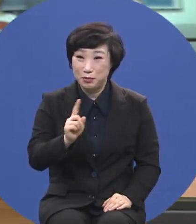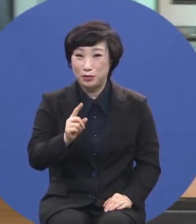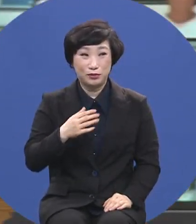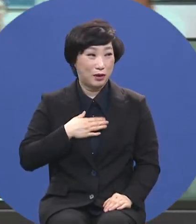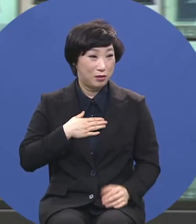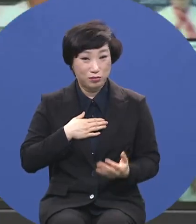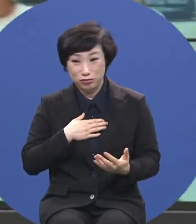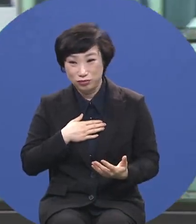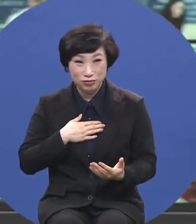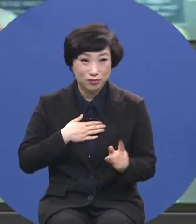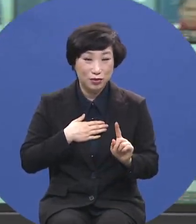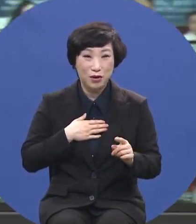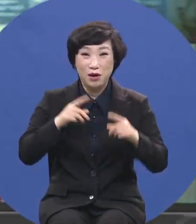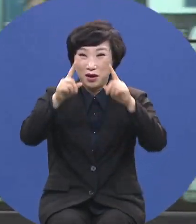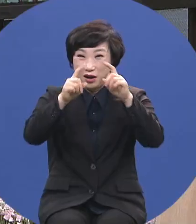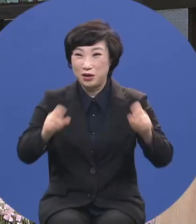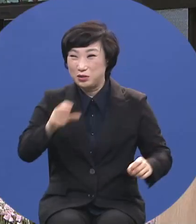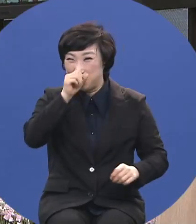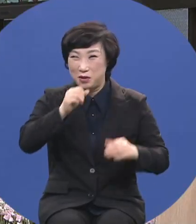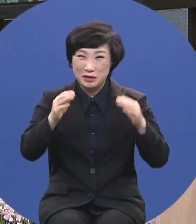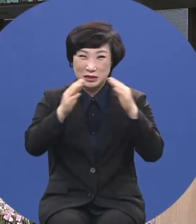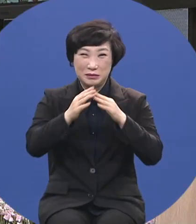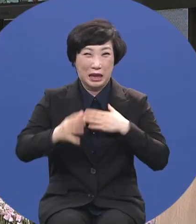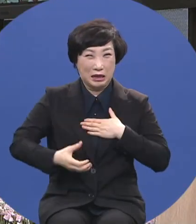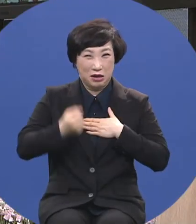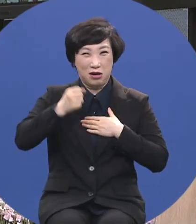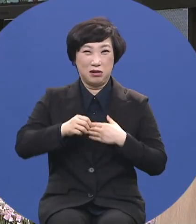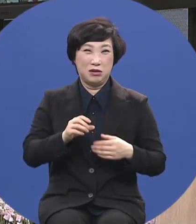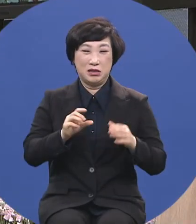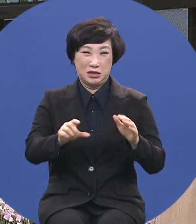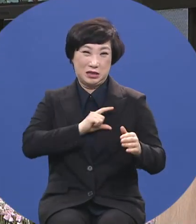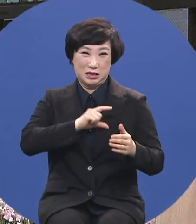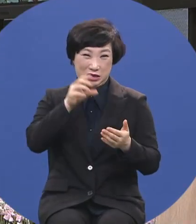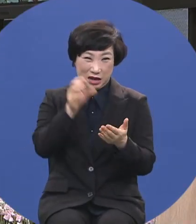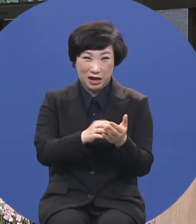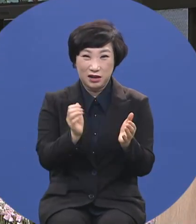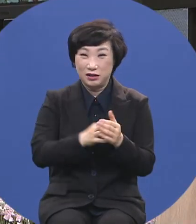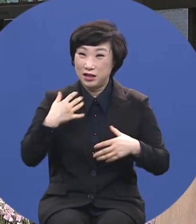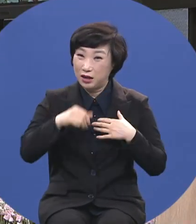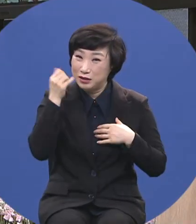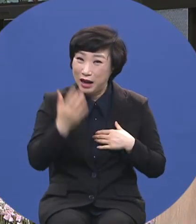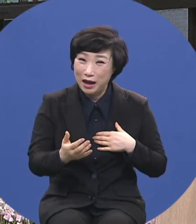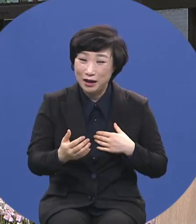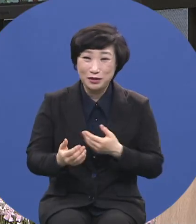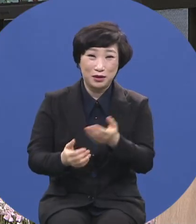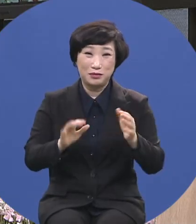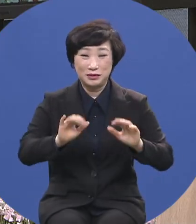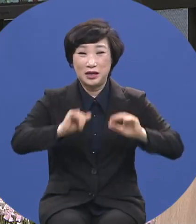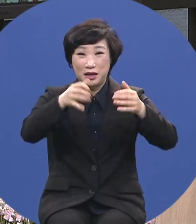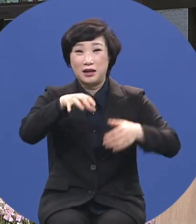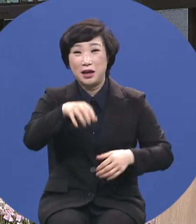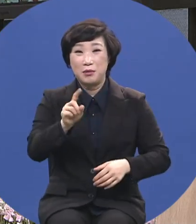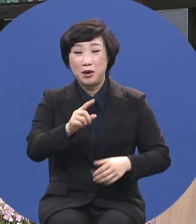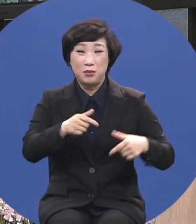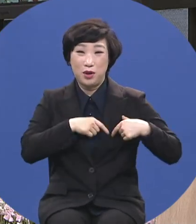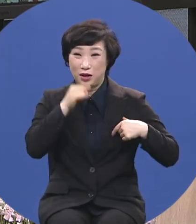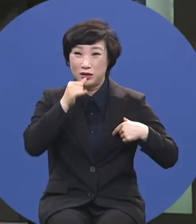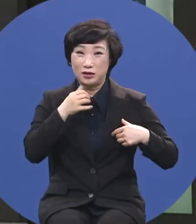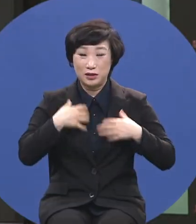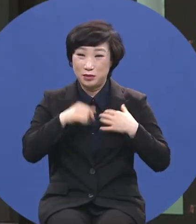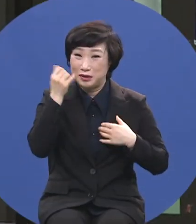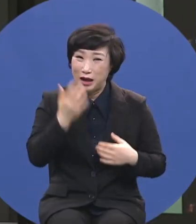내가 무슨 뭐 고대광실 좋은 집 내 것이라고는 뭐 가진 것에 무슨 낙이 있습니까? 세상에 무슨 명예가 있어 낙이